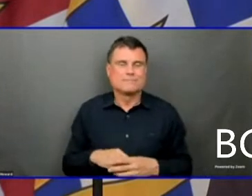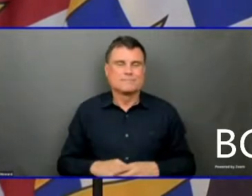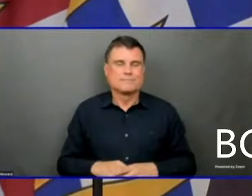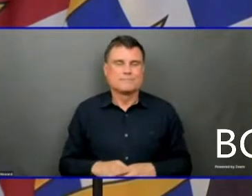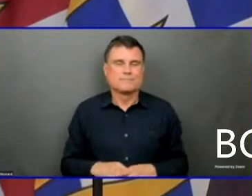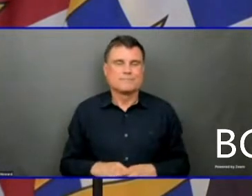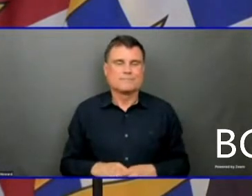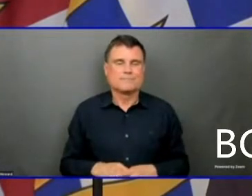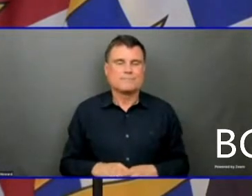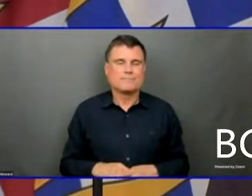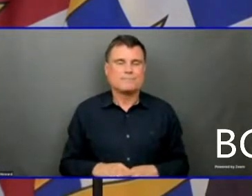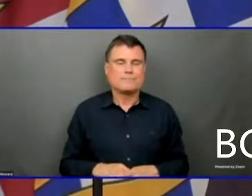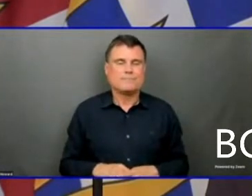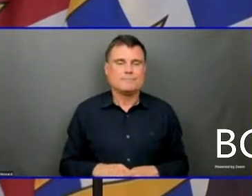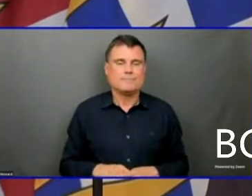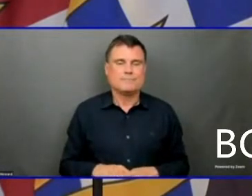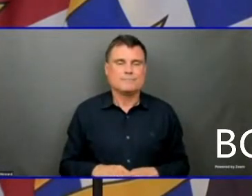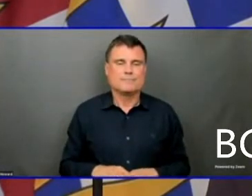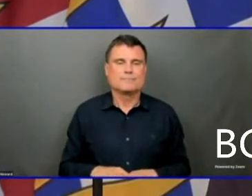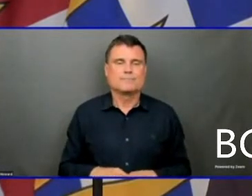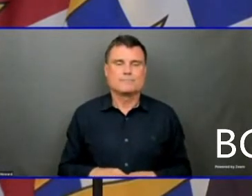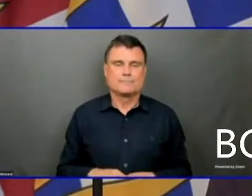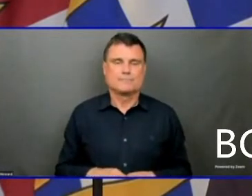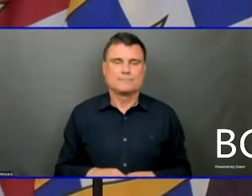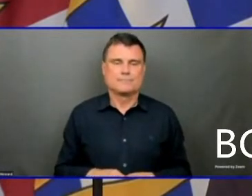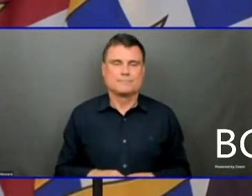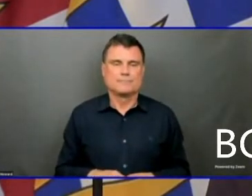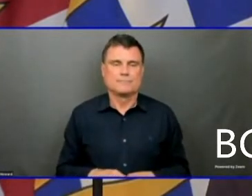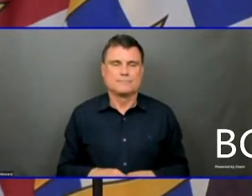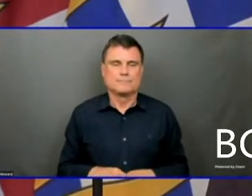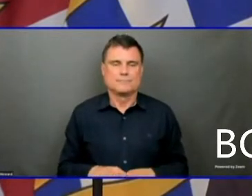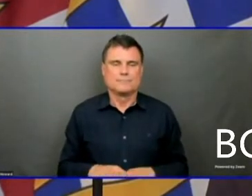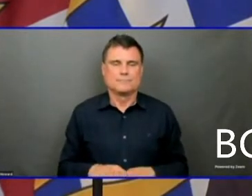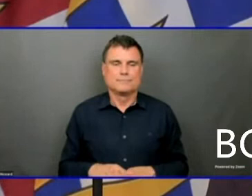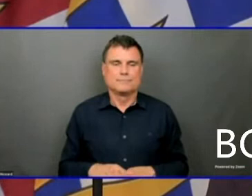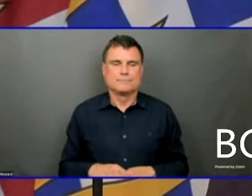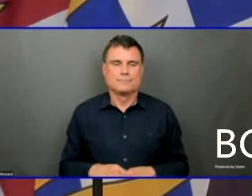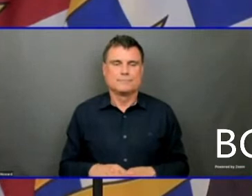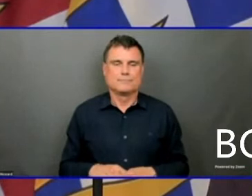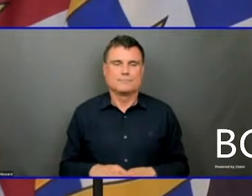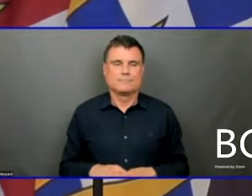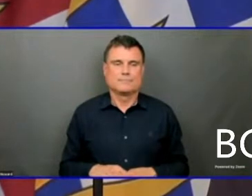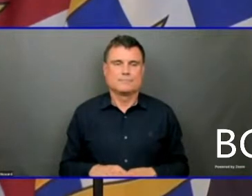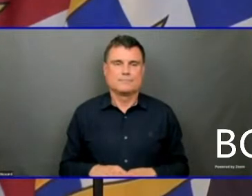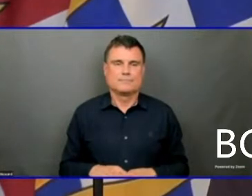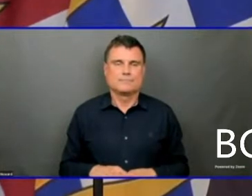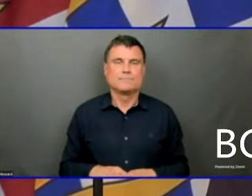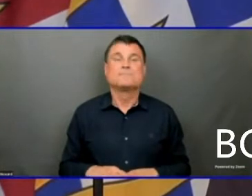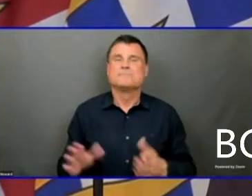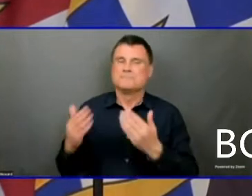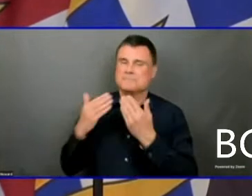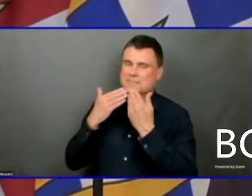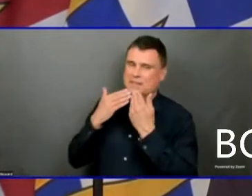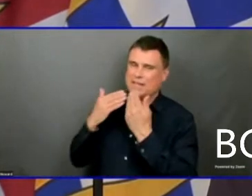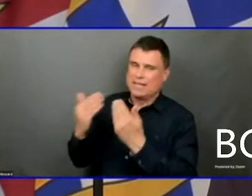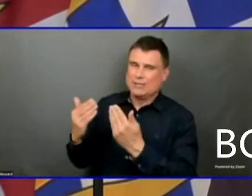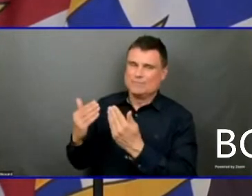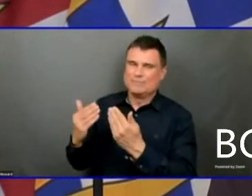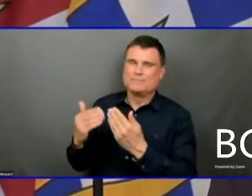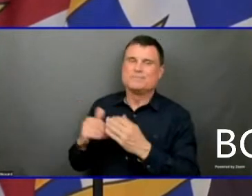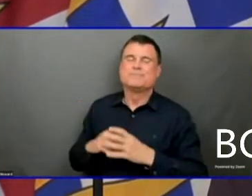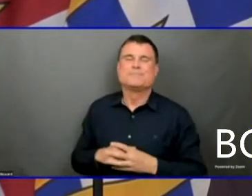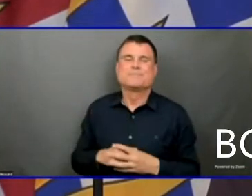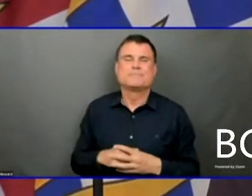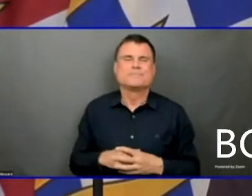Prabjot Kalam, Omni 其实 TV. 这个声音是 on hold 的声音。 Yes, thank you so much for taking my question. Yes, Dr. Henry, as we